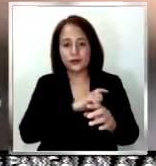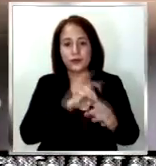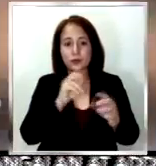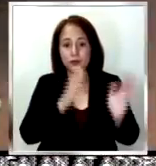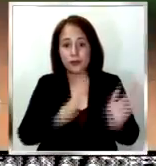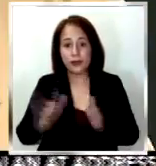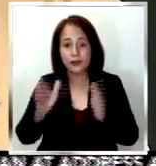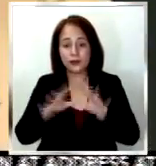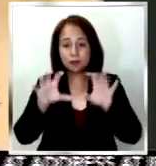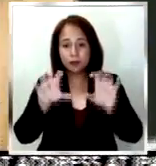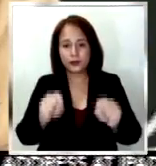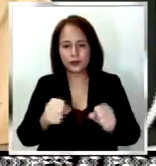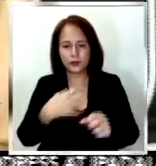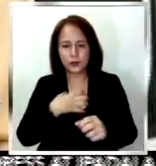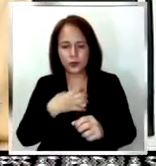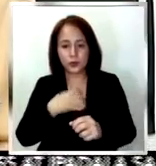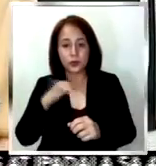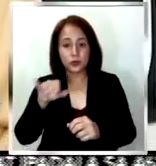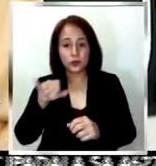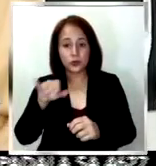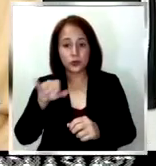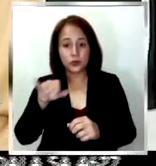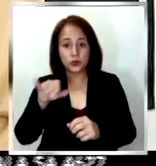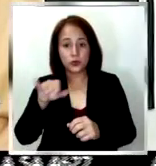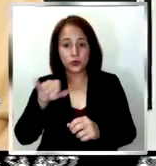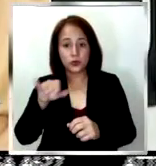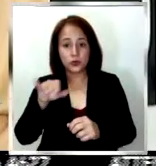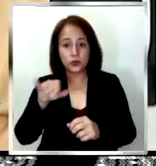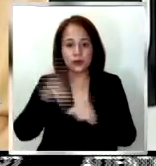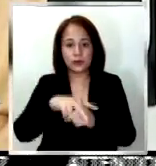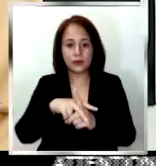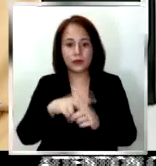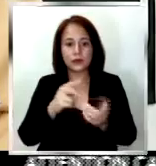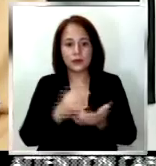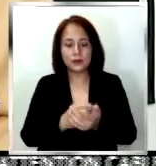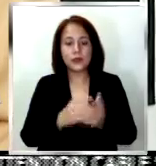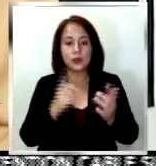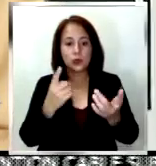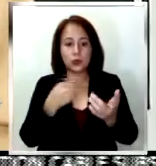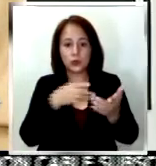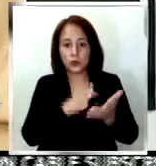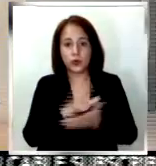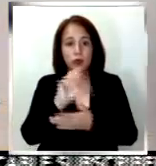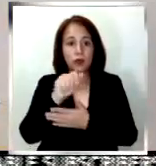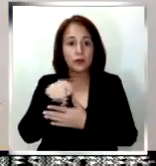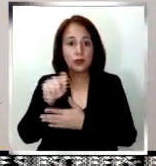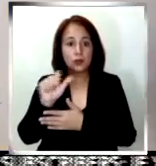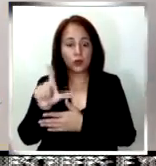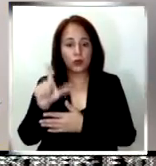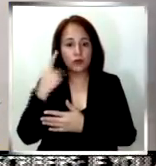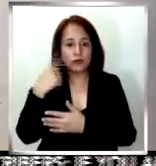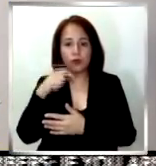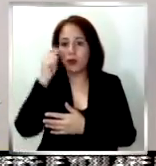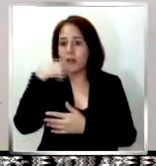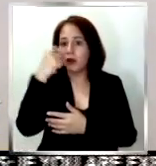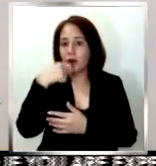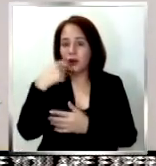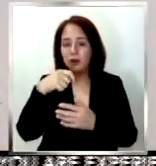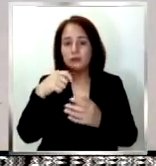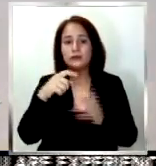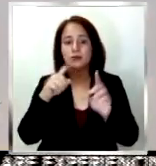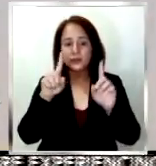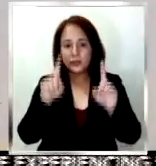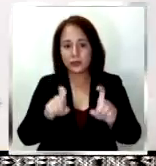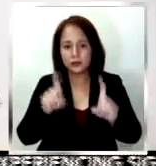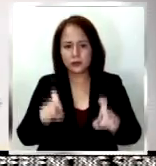Jonathan Beruzzo. Mag-a-apply daw siya ng trabaho kaya pumunta sa Kapitolyo para magpa-rapid test. Pero nang tanungin niya ang gwardiya kung saan